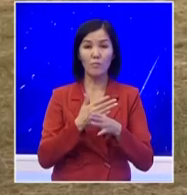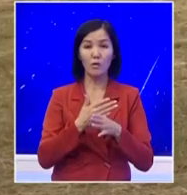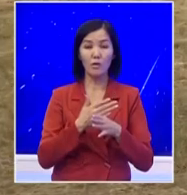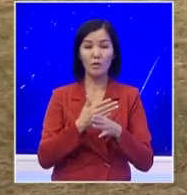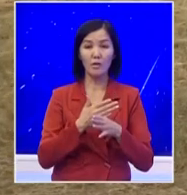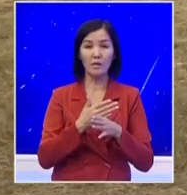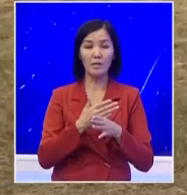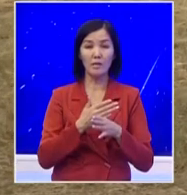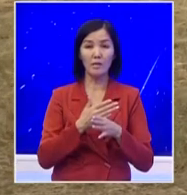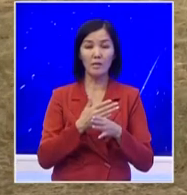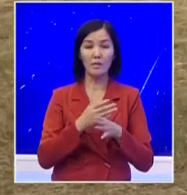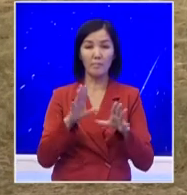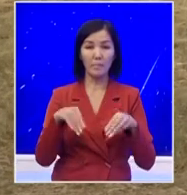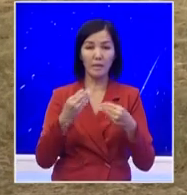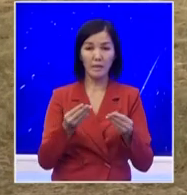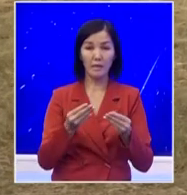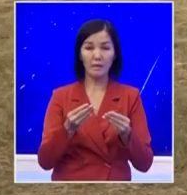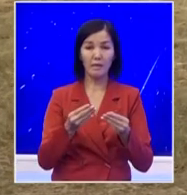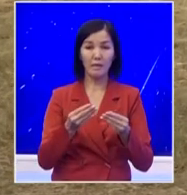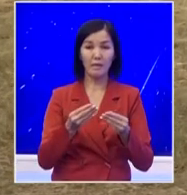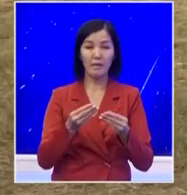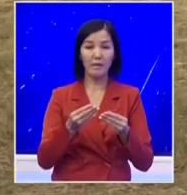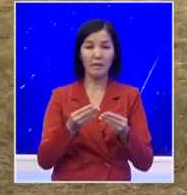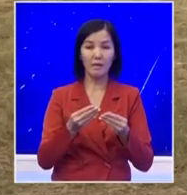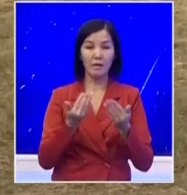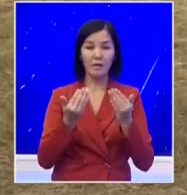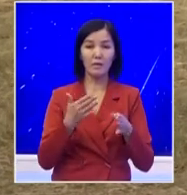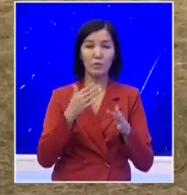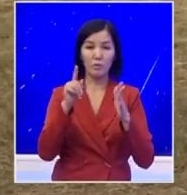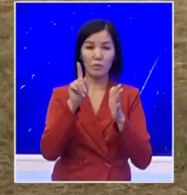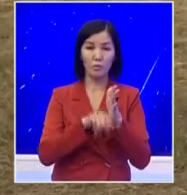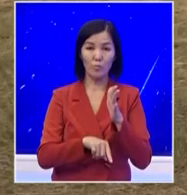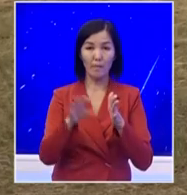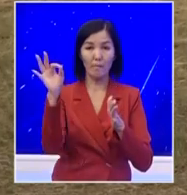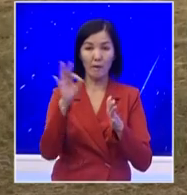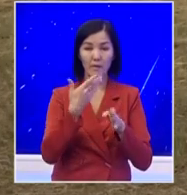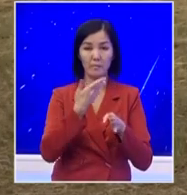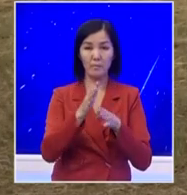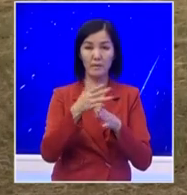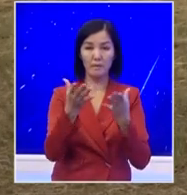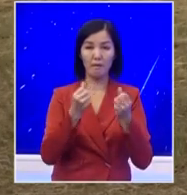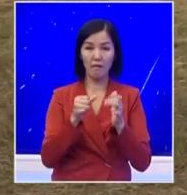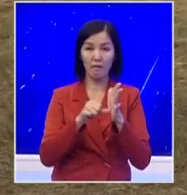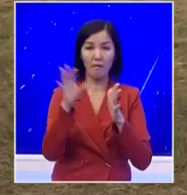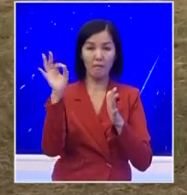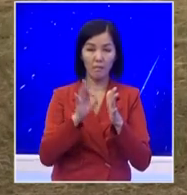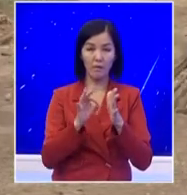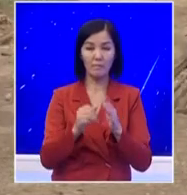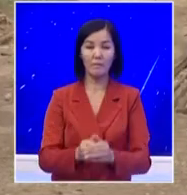сол кісілердің берген жаңа жолда бар арқасында алып жатырмыз ғой. Сол ауылға көмек 6% бен төменгі